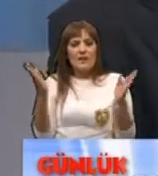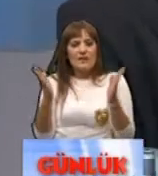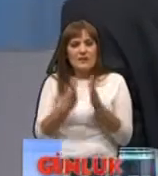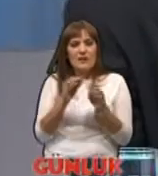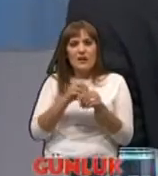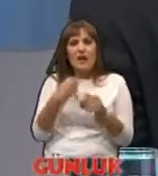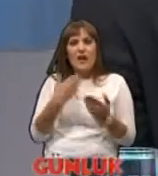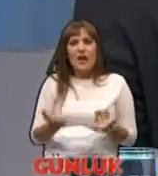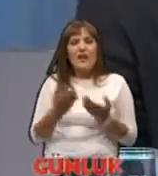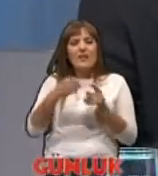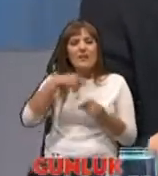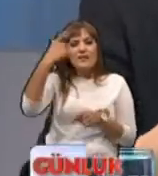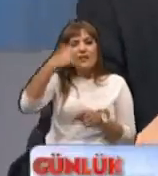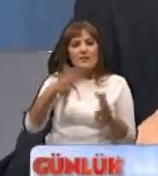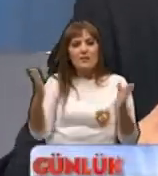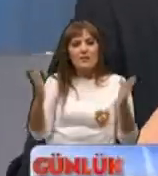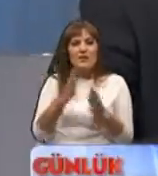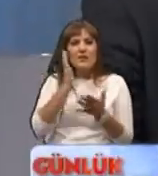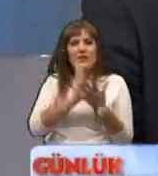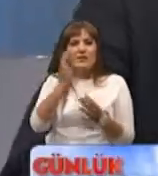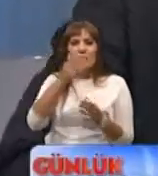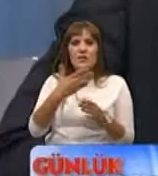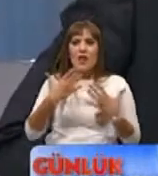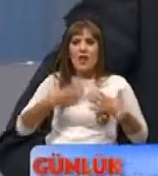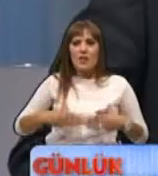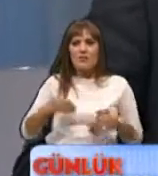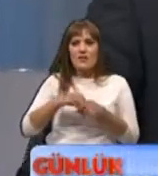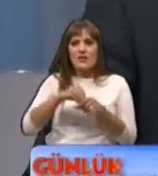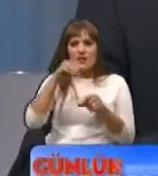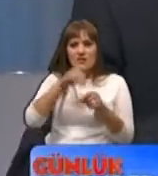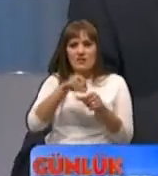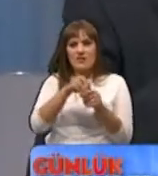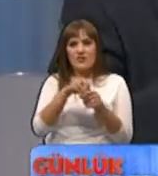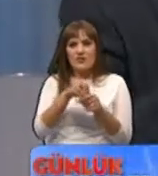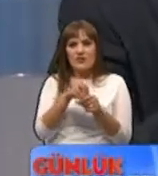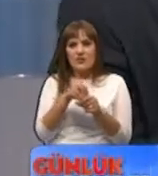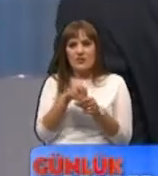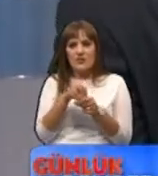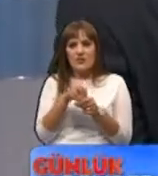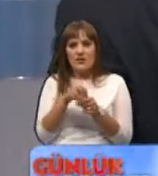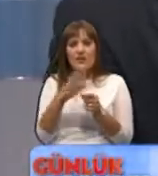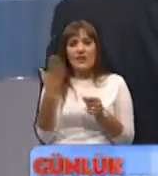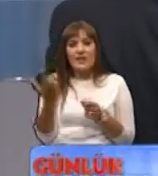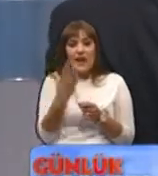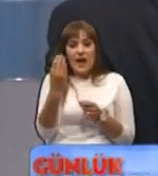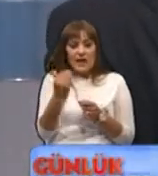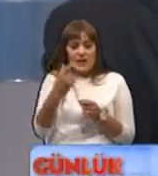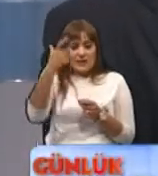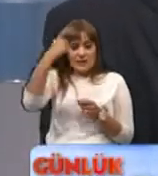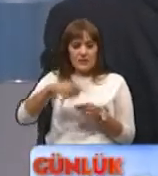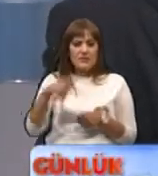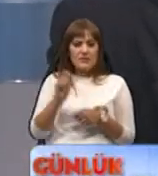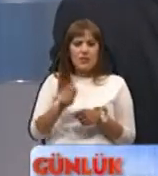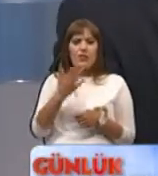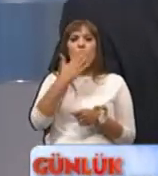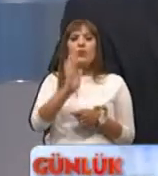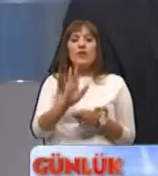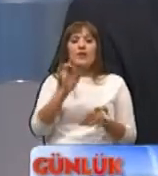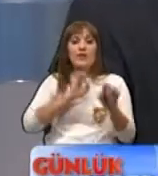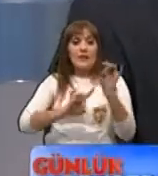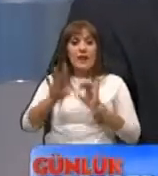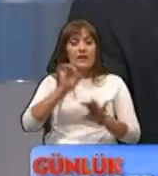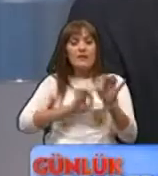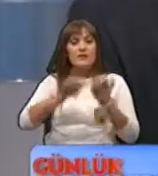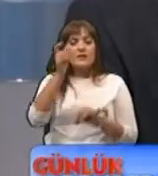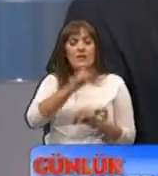Evet. Biz hafifte size küçültüyor. Kişinin elbisenin içine beden küçülüyor. Yani daha iyi durmasını sağlıyor. Yoksa